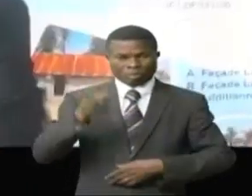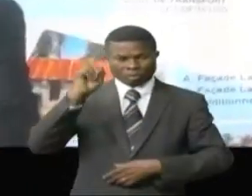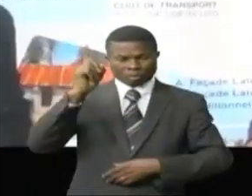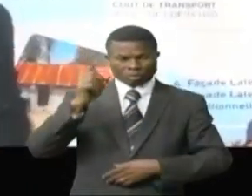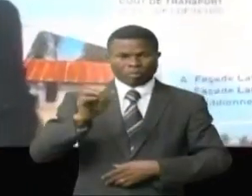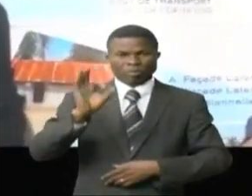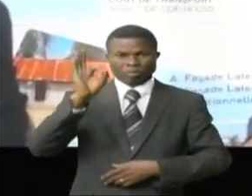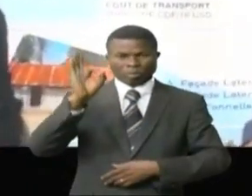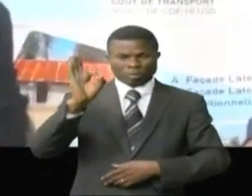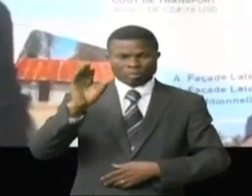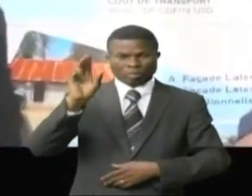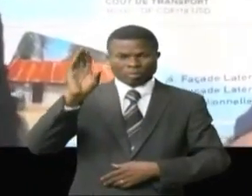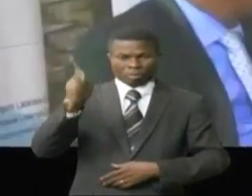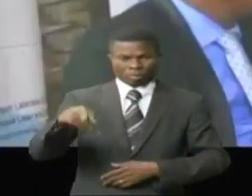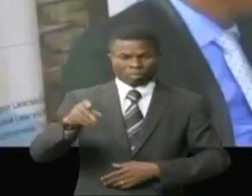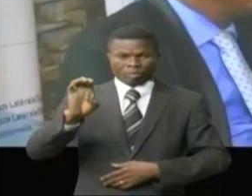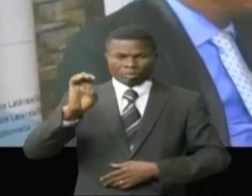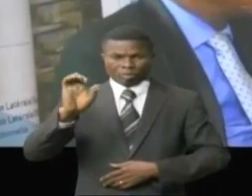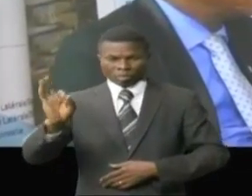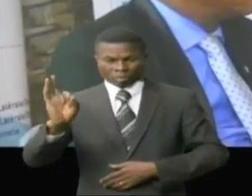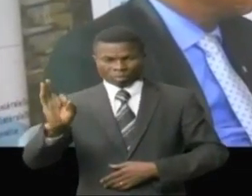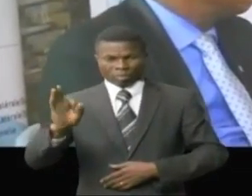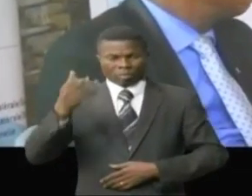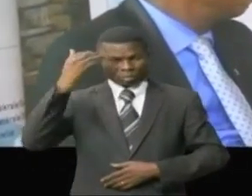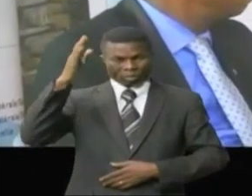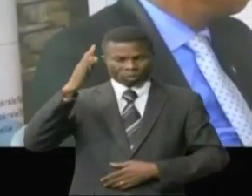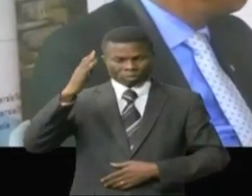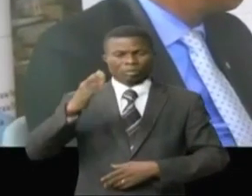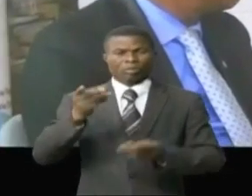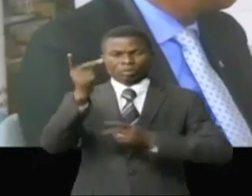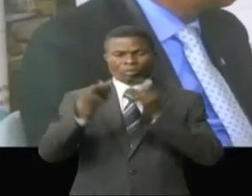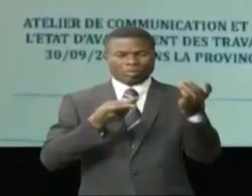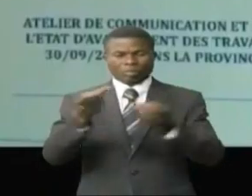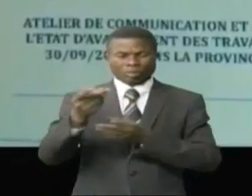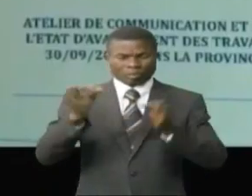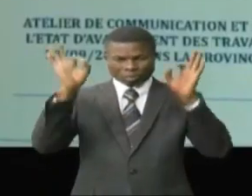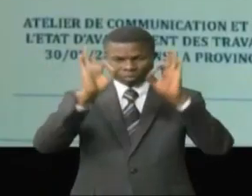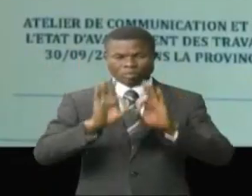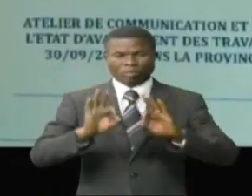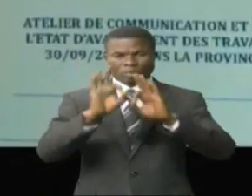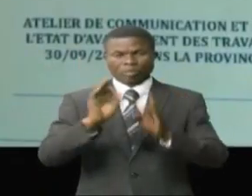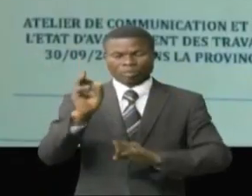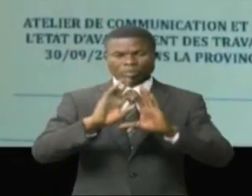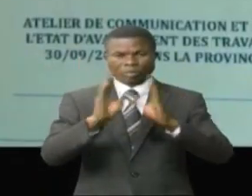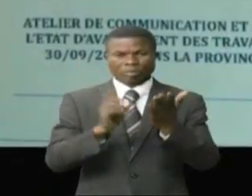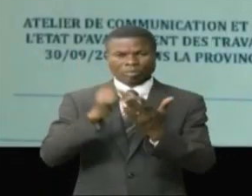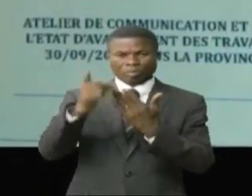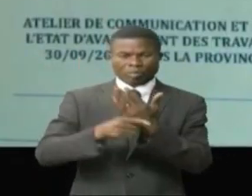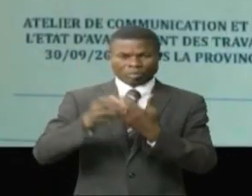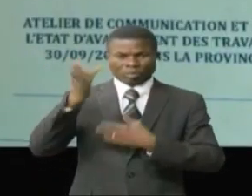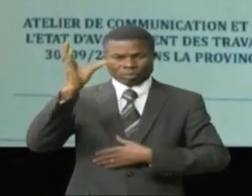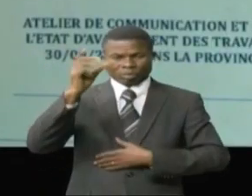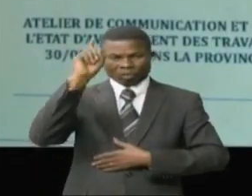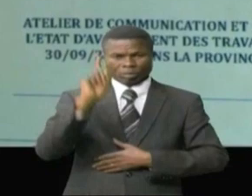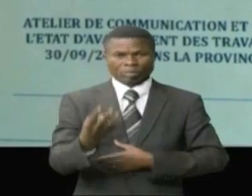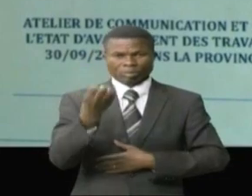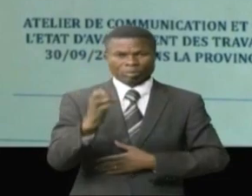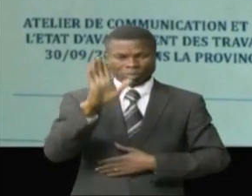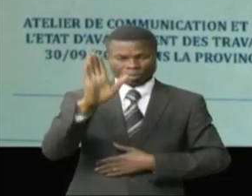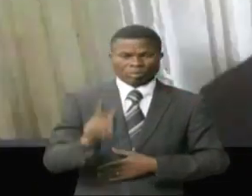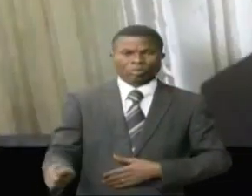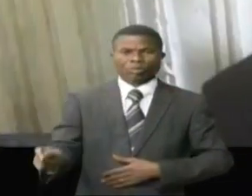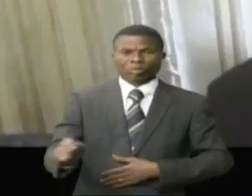CFF Équateur a fixé l'opinion sur l'état actuel de travaux du programme de développement local de